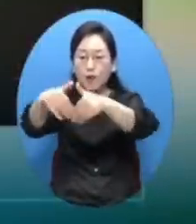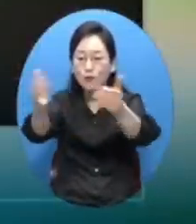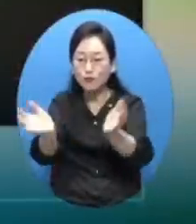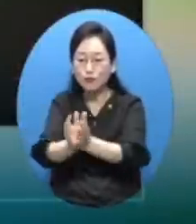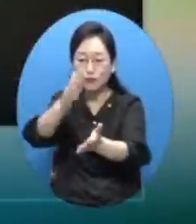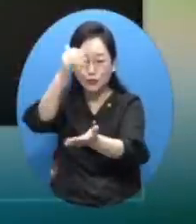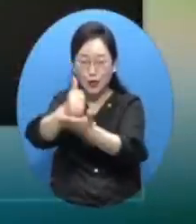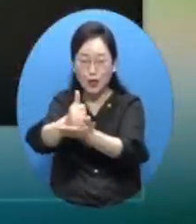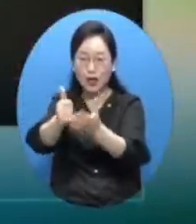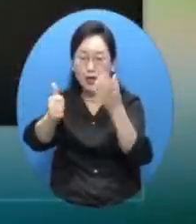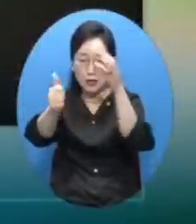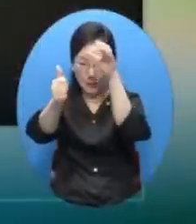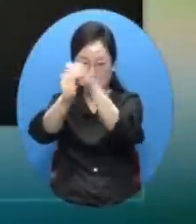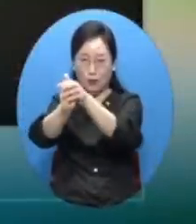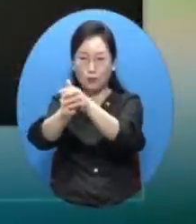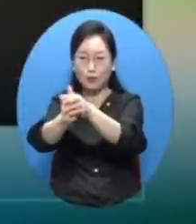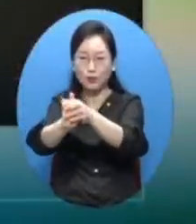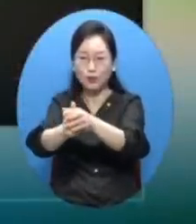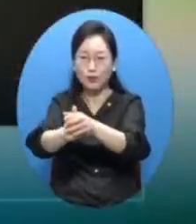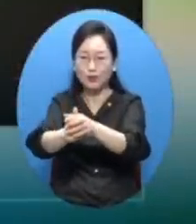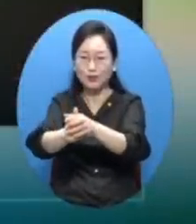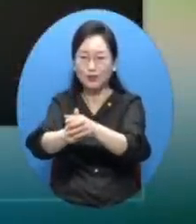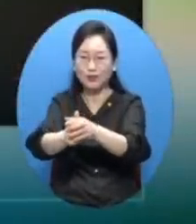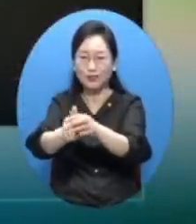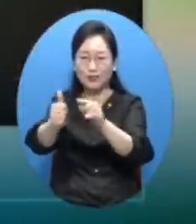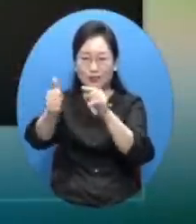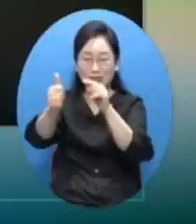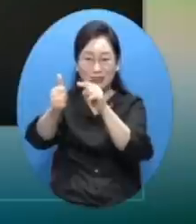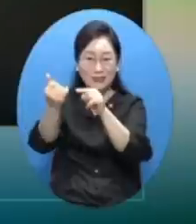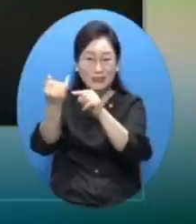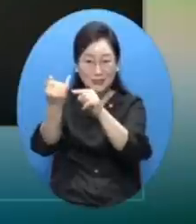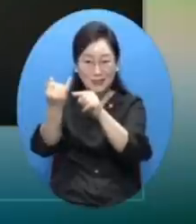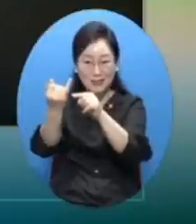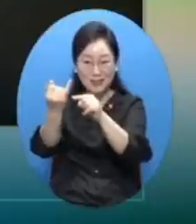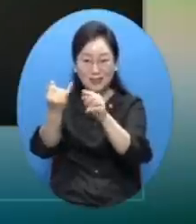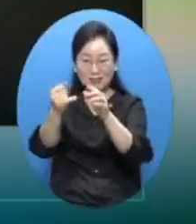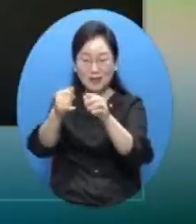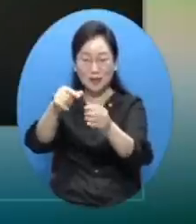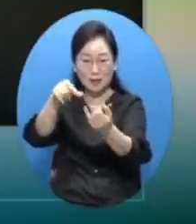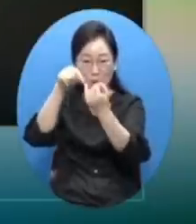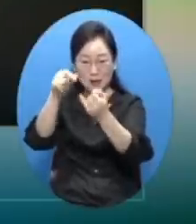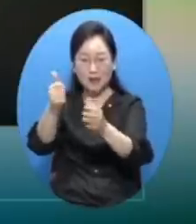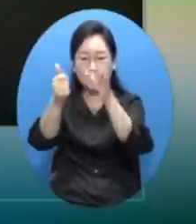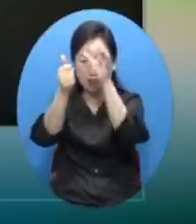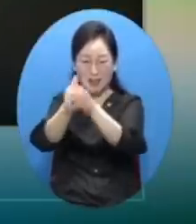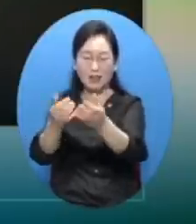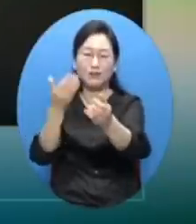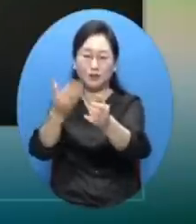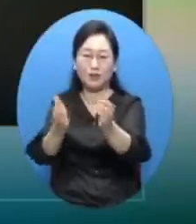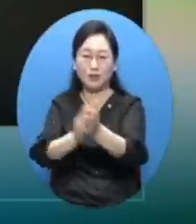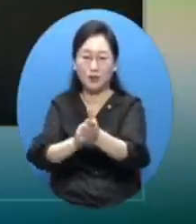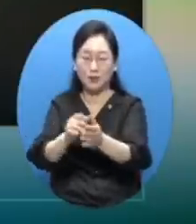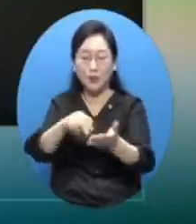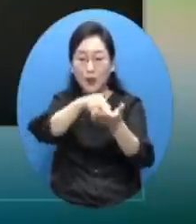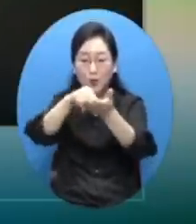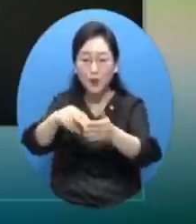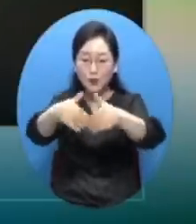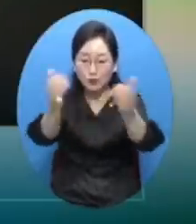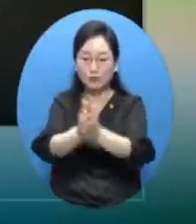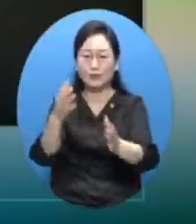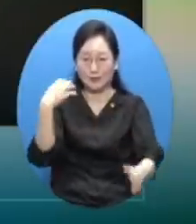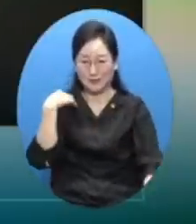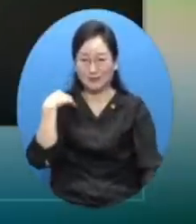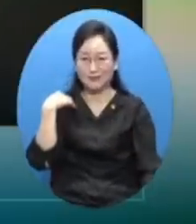임명했는데 트레이시 크라우치라고 하는 이분이 외로움부 장관으로 임명됐습니다. Minister of Loneliness.